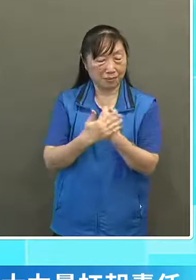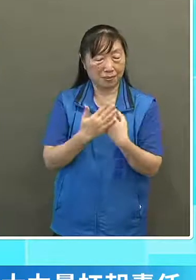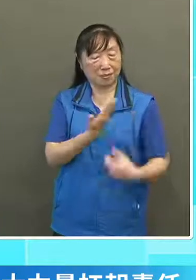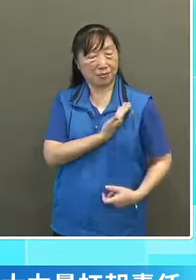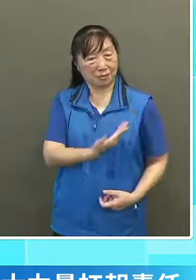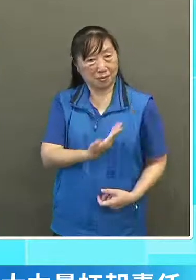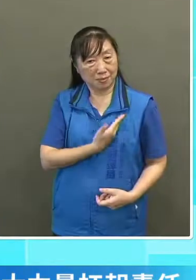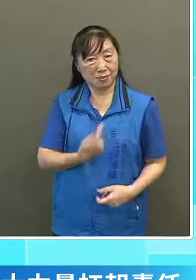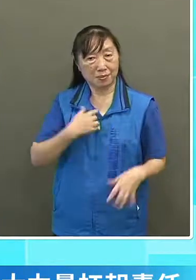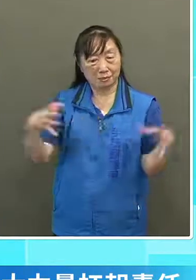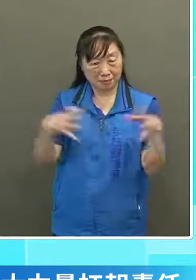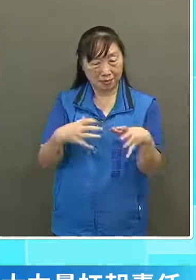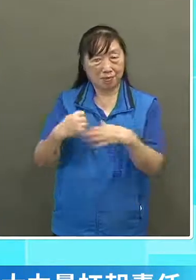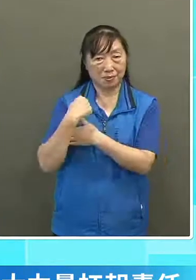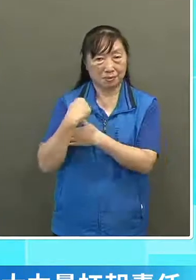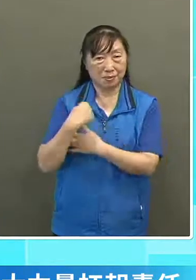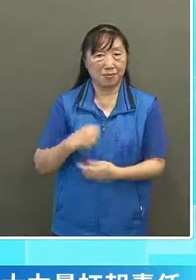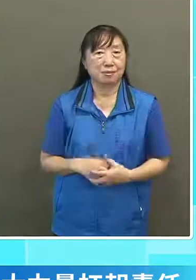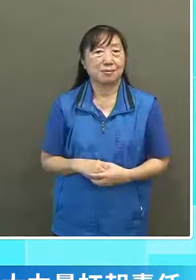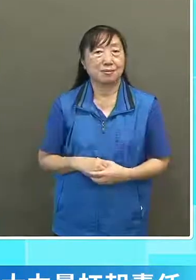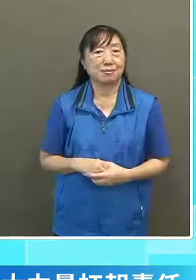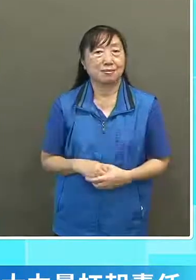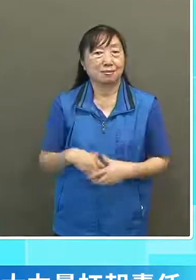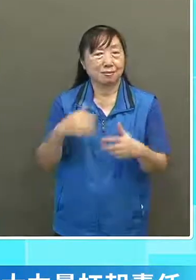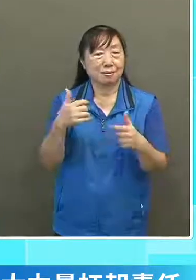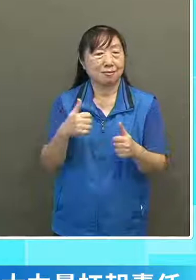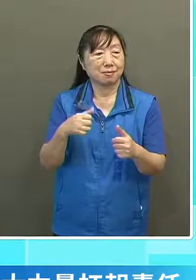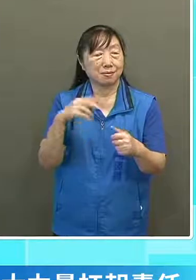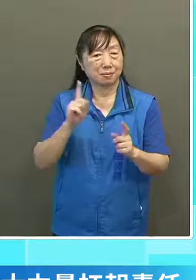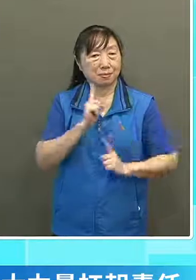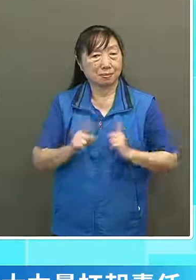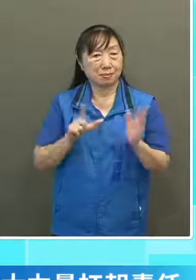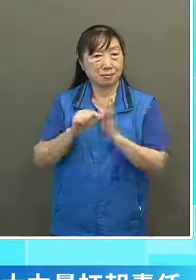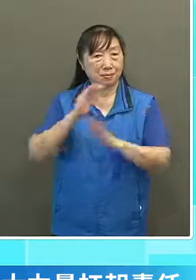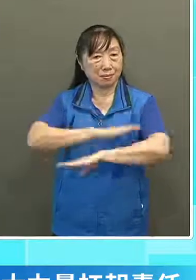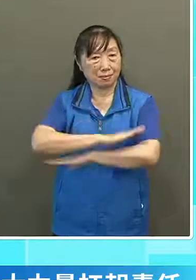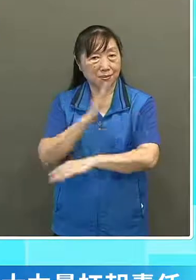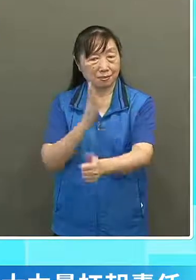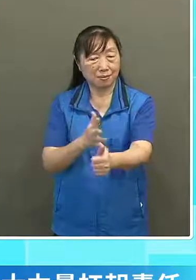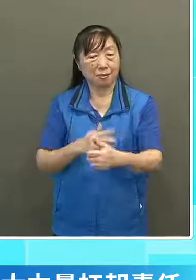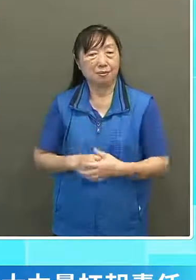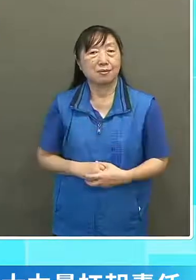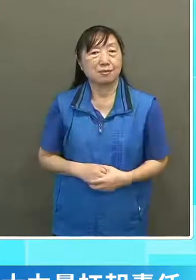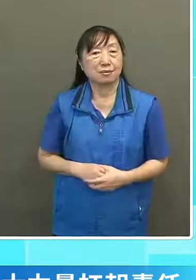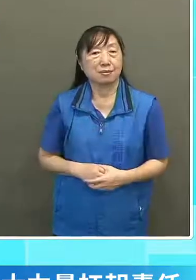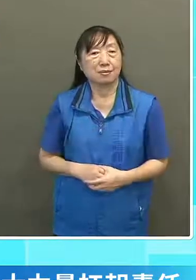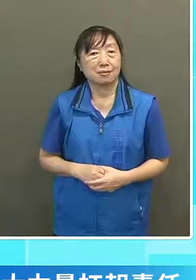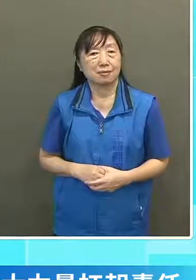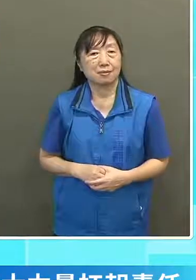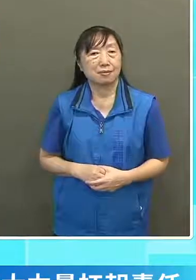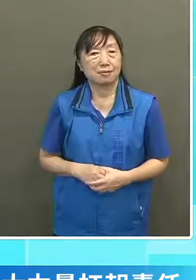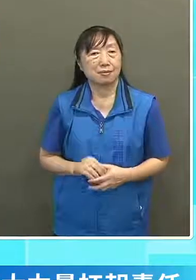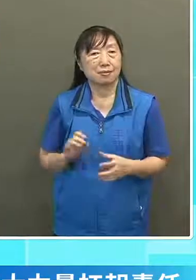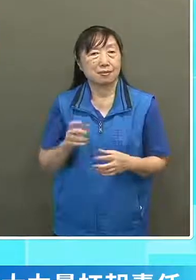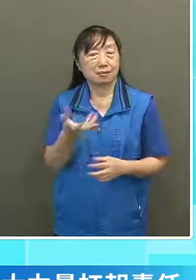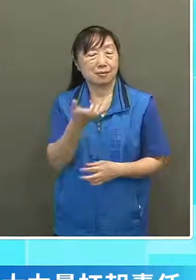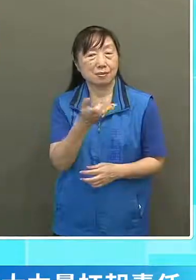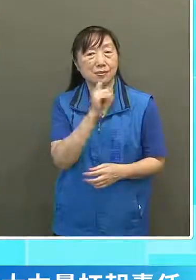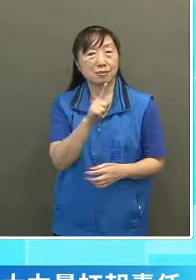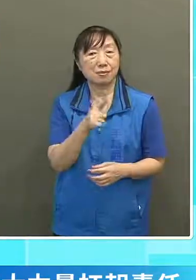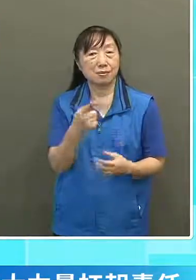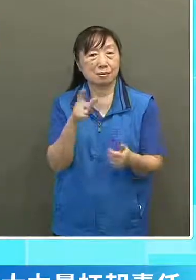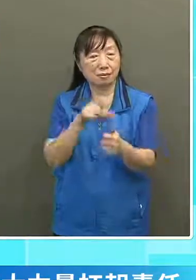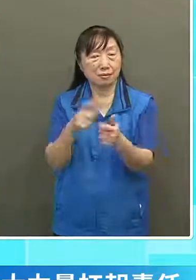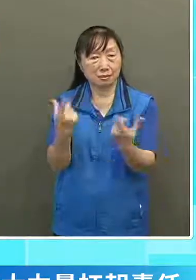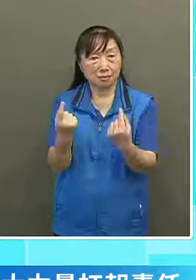家全力以赴，谢谢。 接下来有请自由时报林星汉。 好，谢谢。延续刚刚的议题哦，